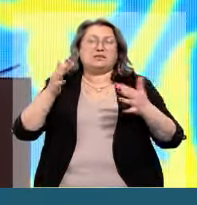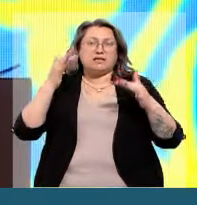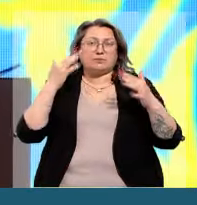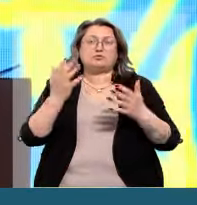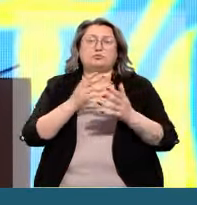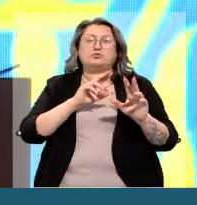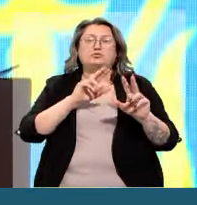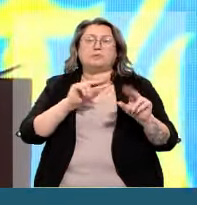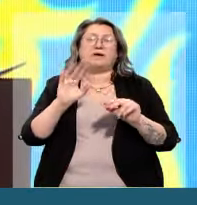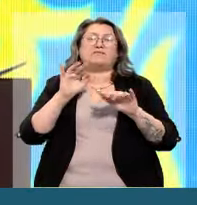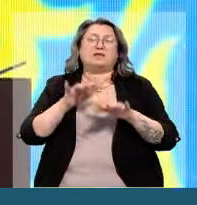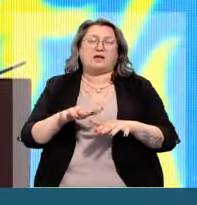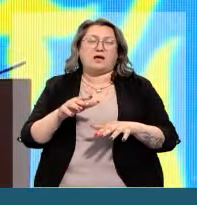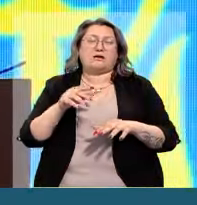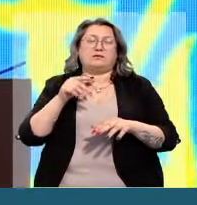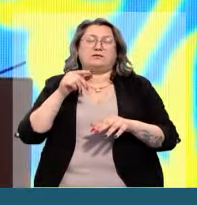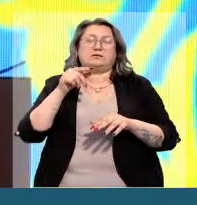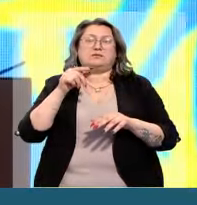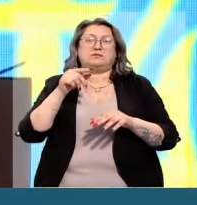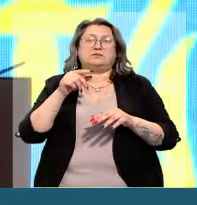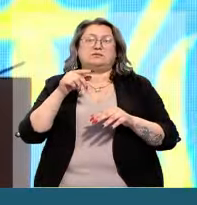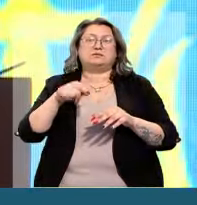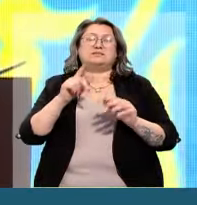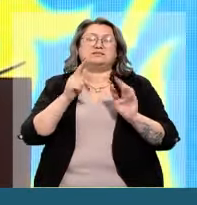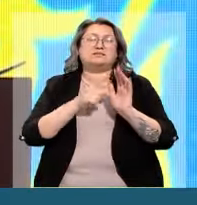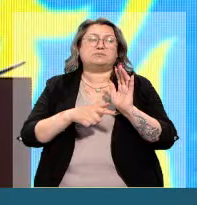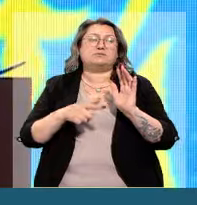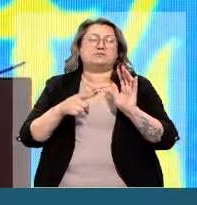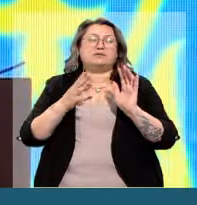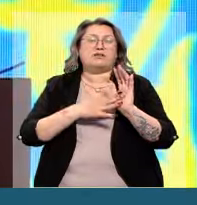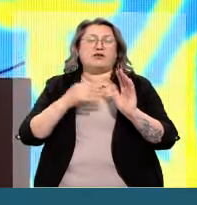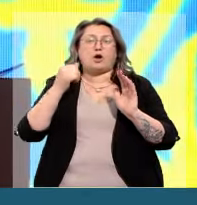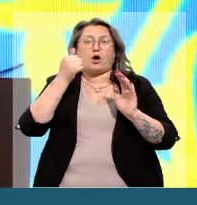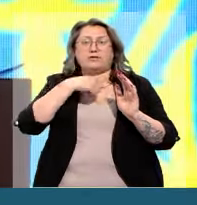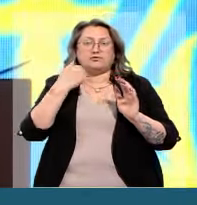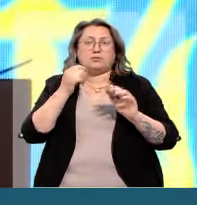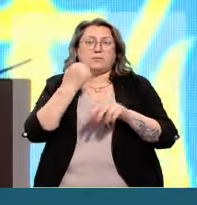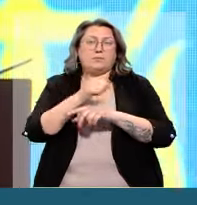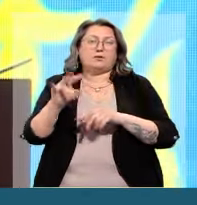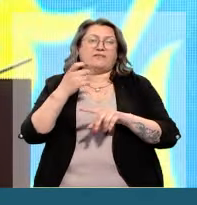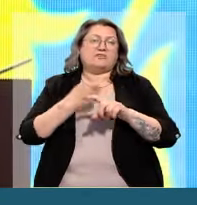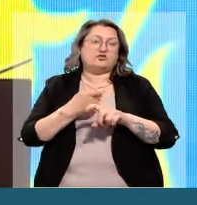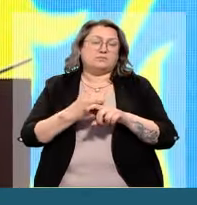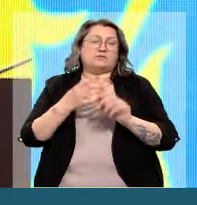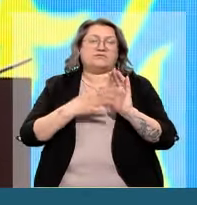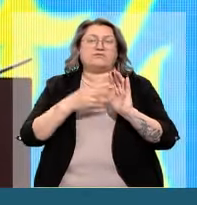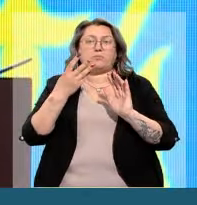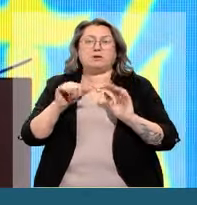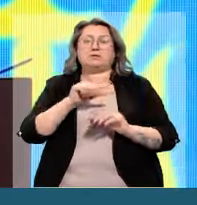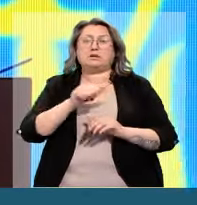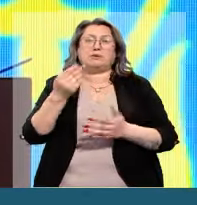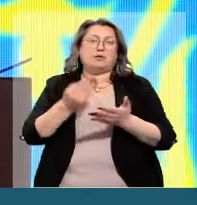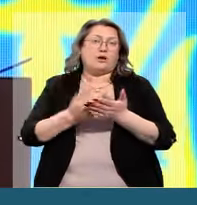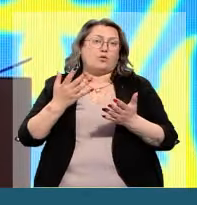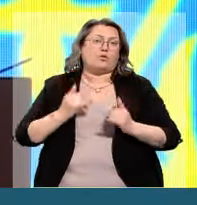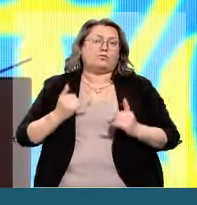в делах. В текущем году мы отмечаем 79-ю годовщину победы над фашизмом. 9 мая – самый дорогой